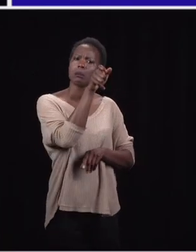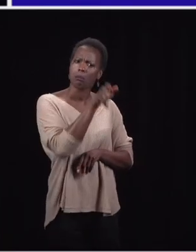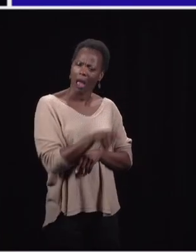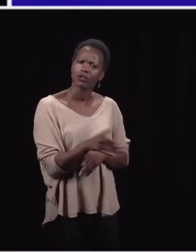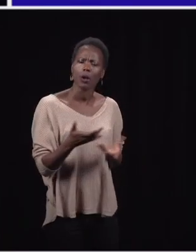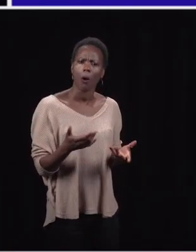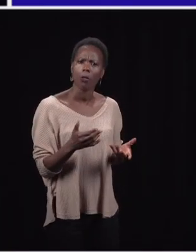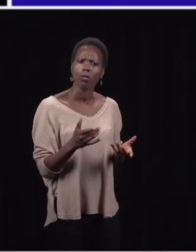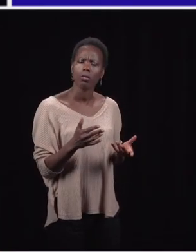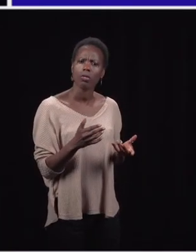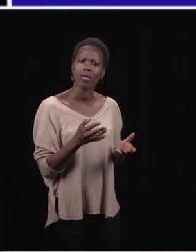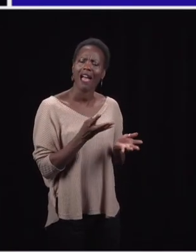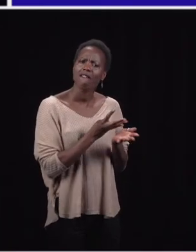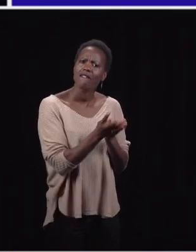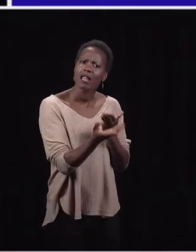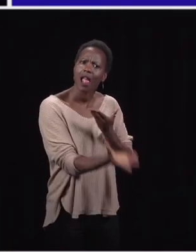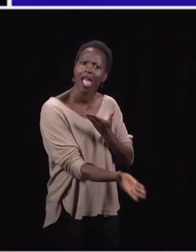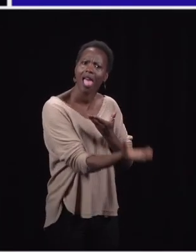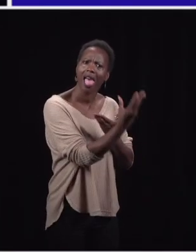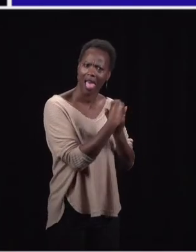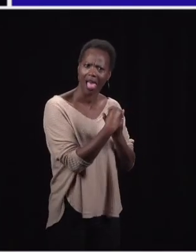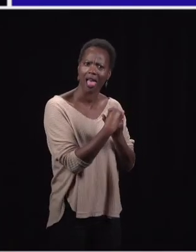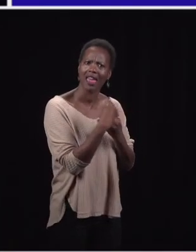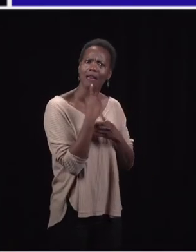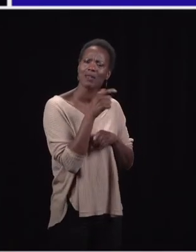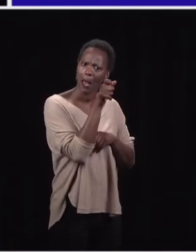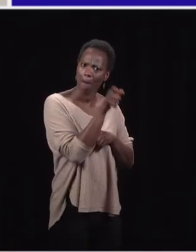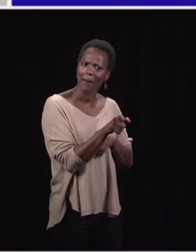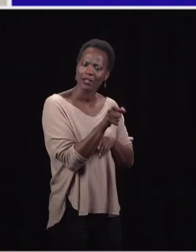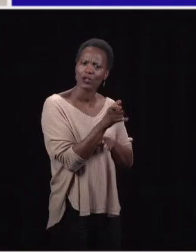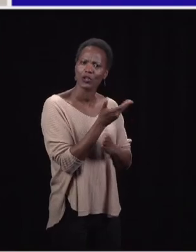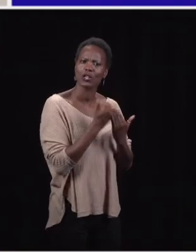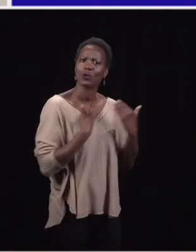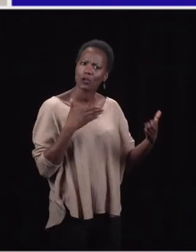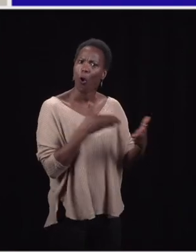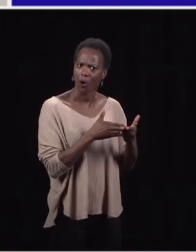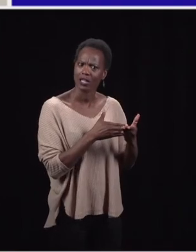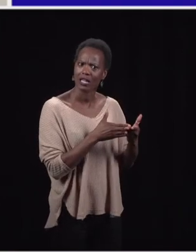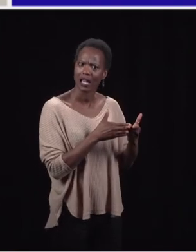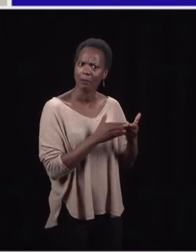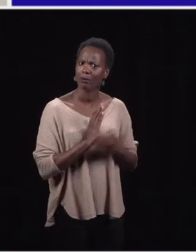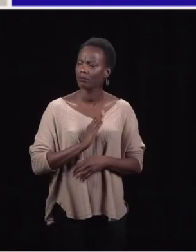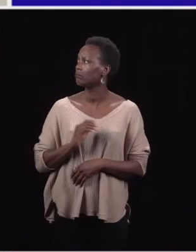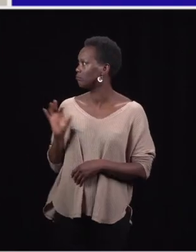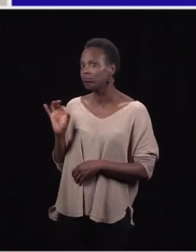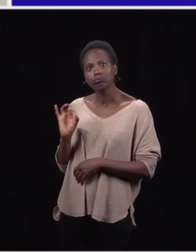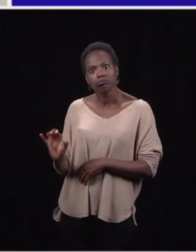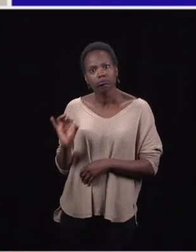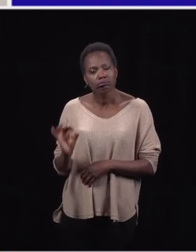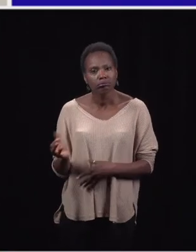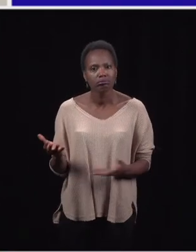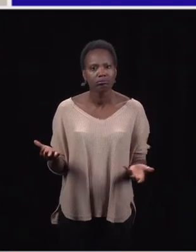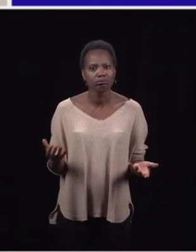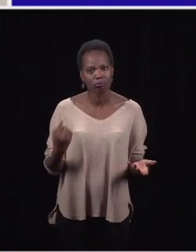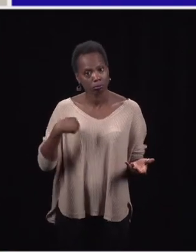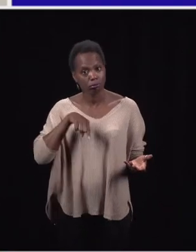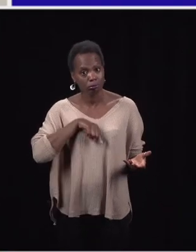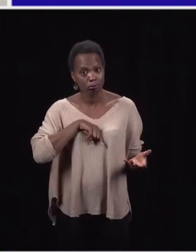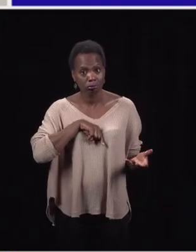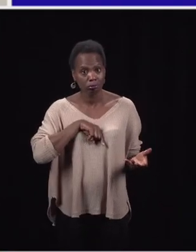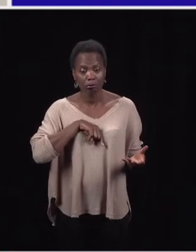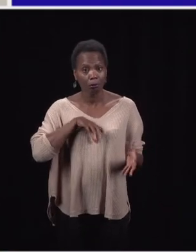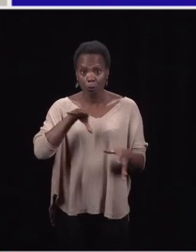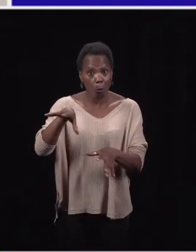dans cette filière de personnes en situation de handicap oui alors nous recrutons